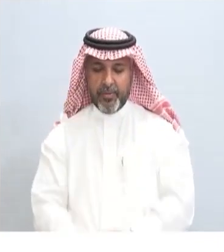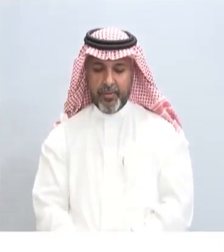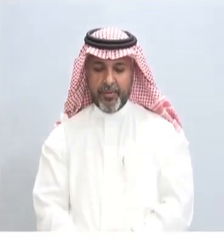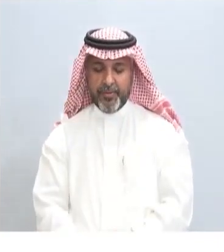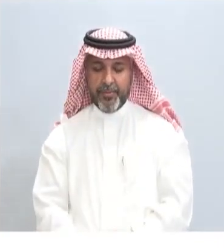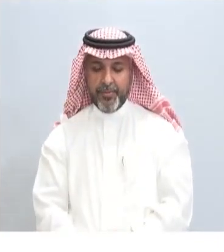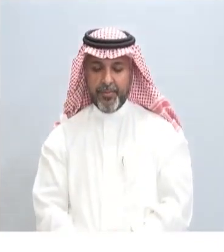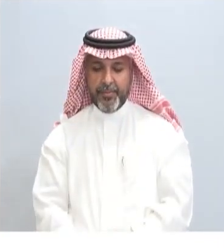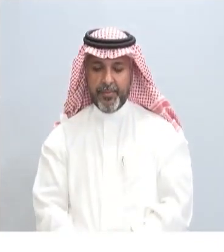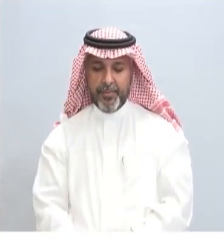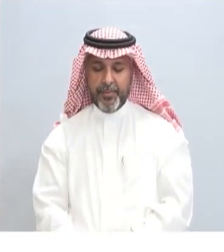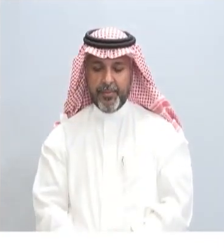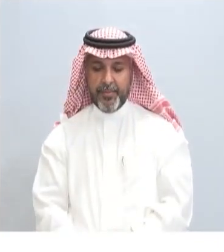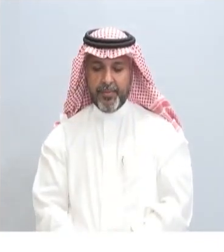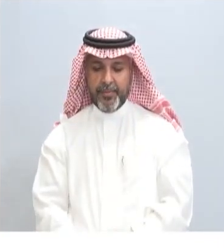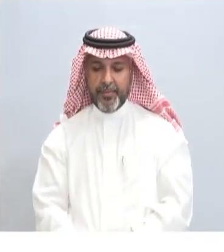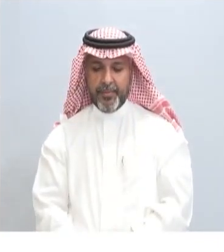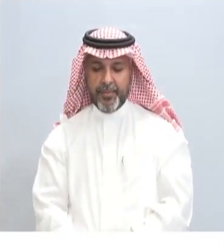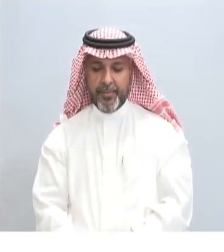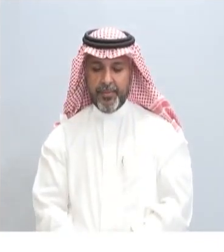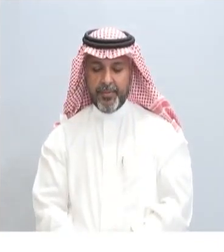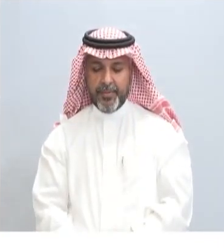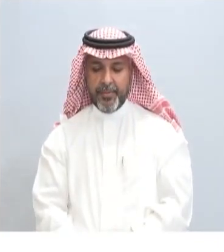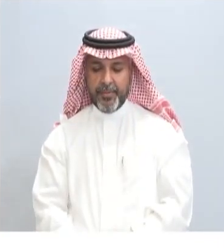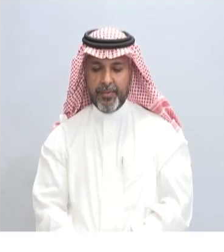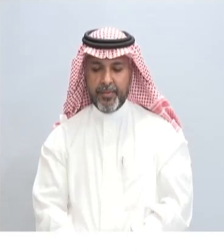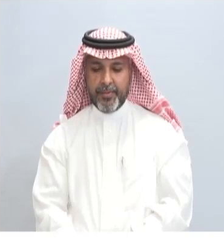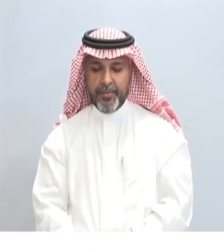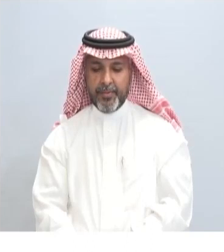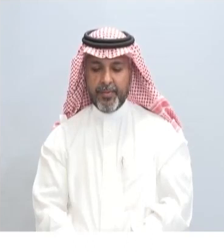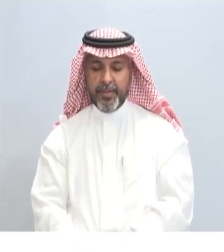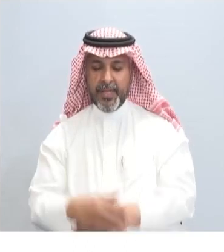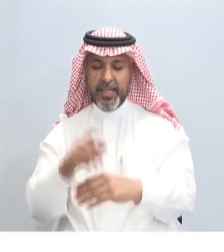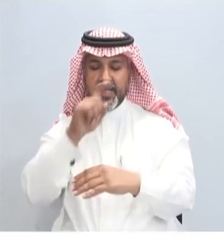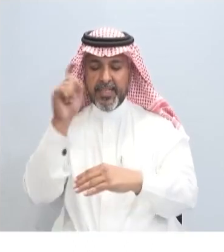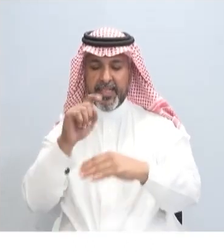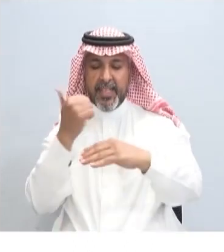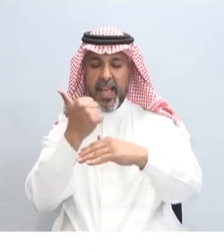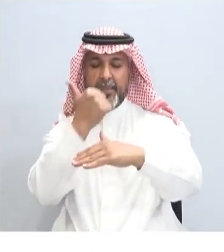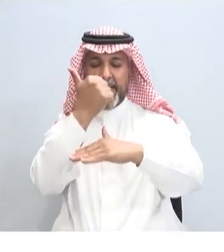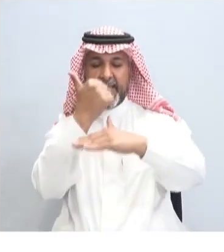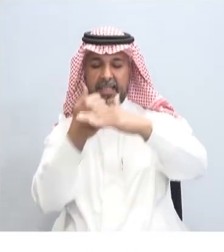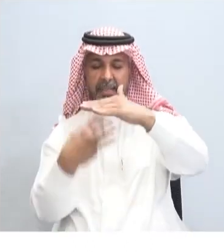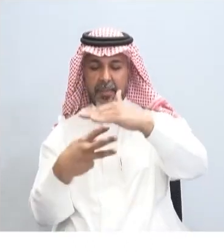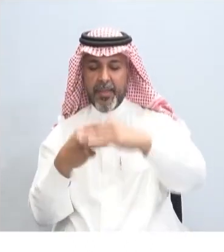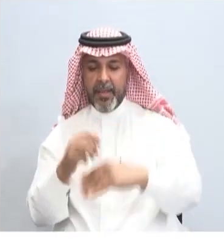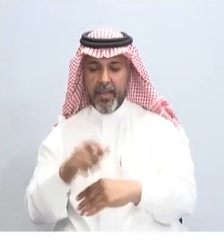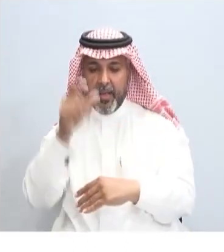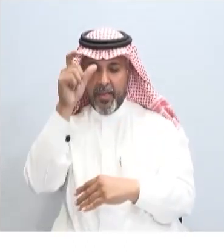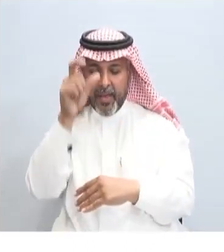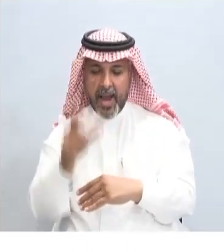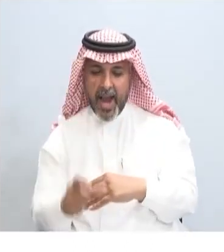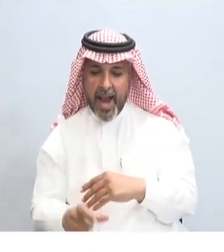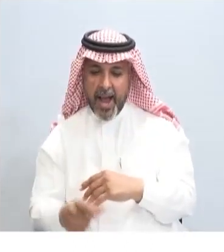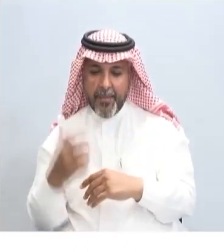بنحسب معاي مرتين فاحتمال الزد احنا حسبناه سابقا عندنا ست لوحات من اصل 30 اما المناظر الطبيعيه كم